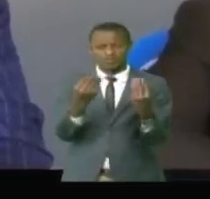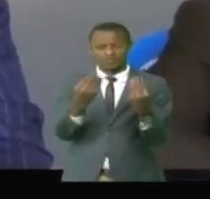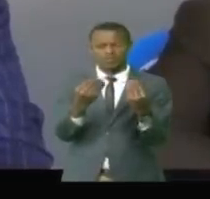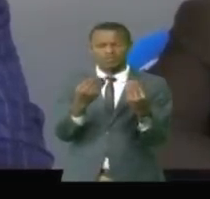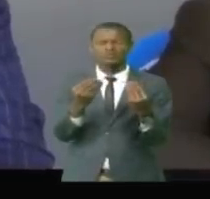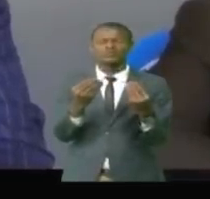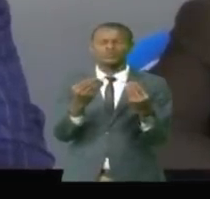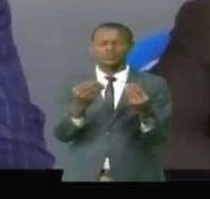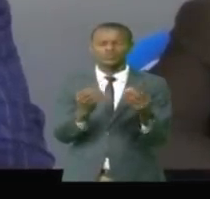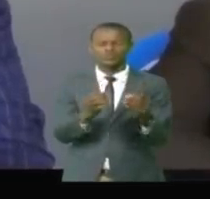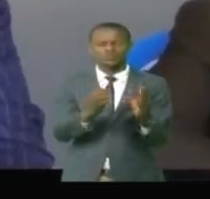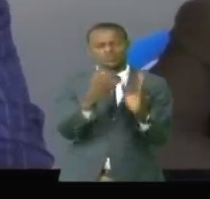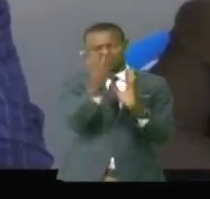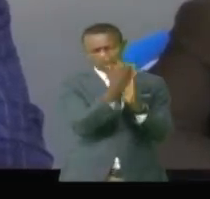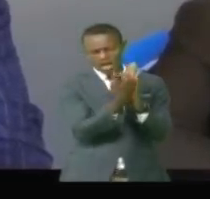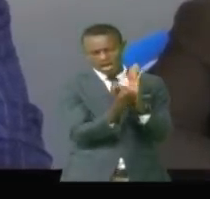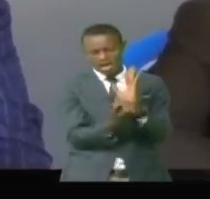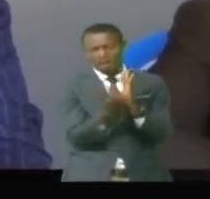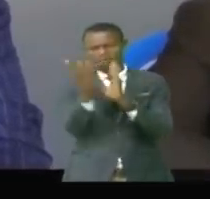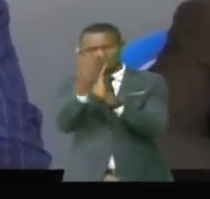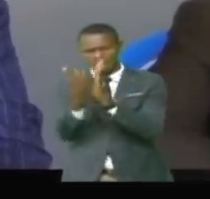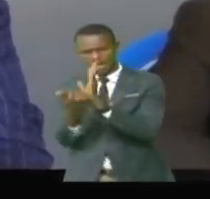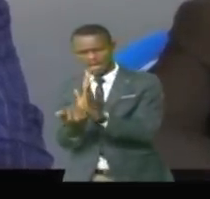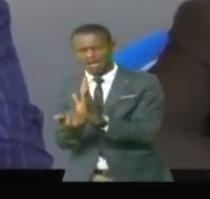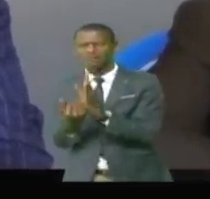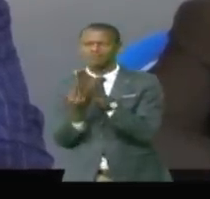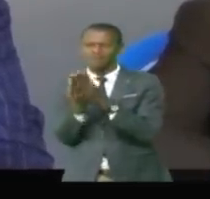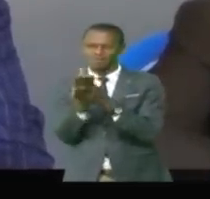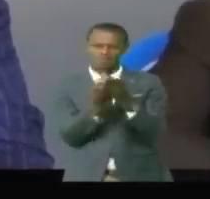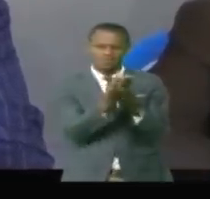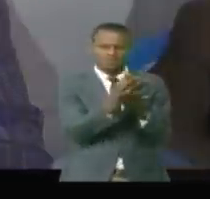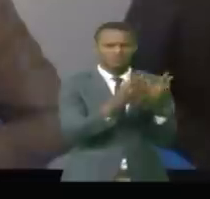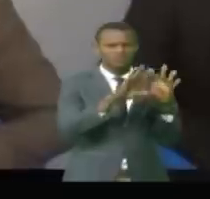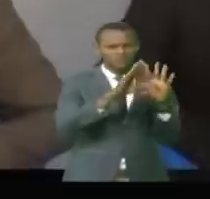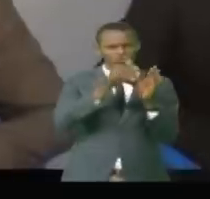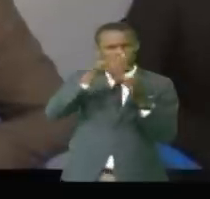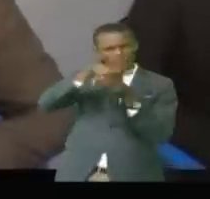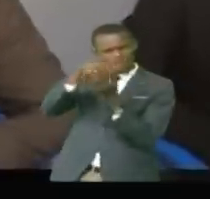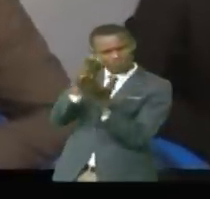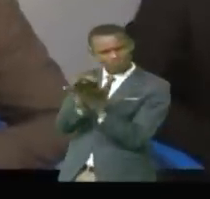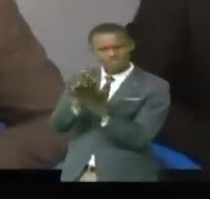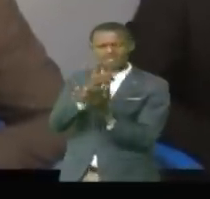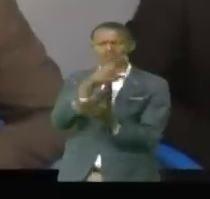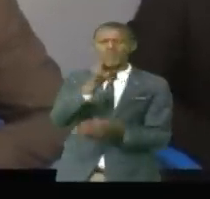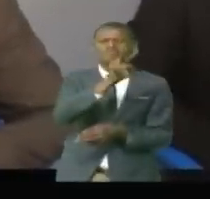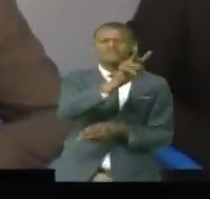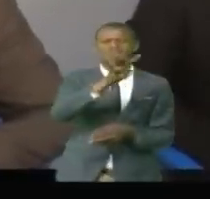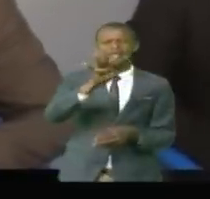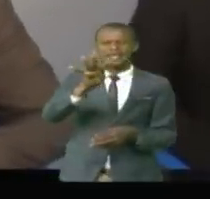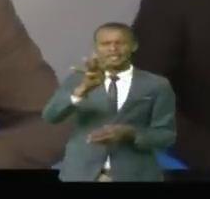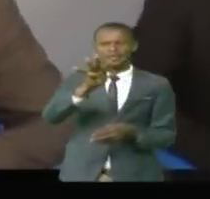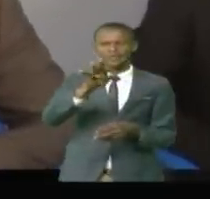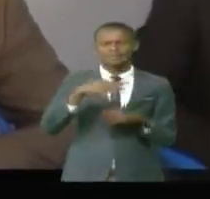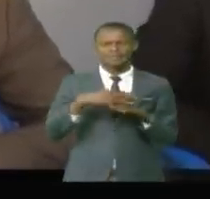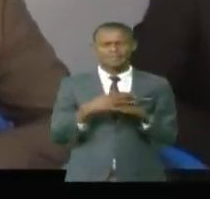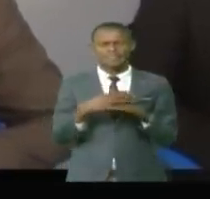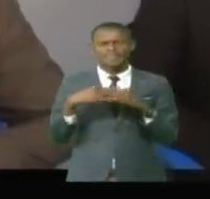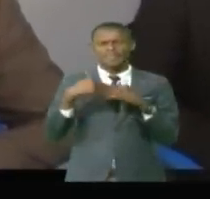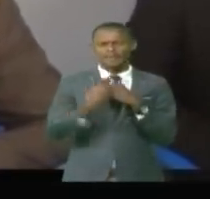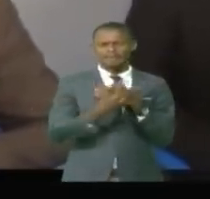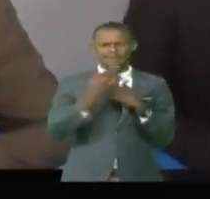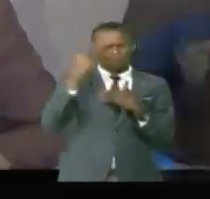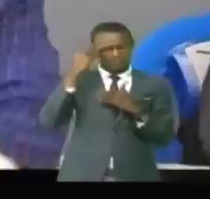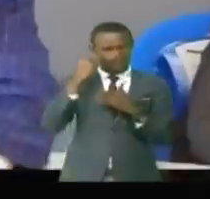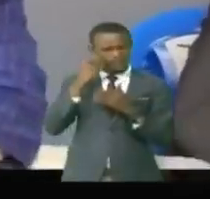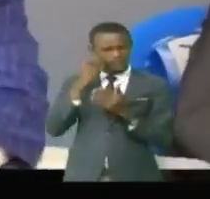prévisions budgétaires de la province pour l'exercice 2024. Pour sa part, Bokele Djolei, ministre provincial de